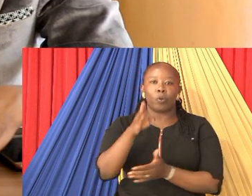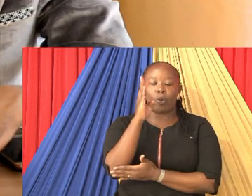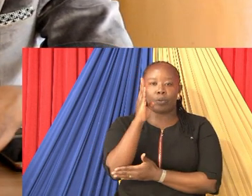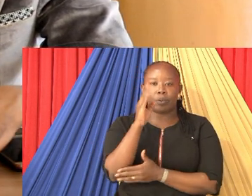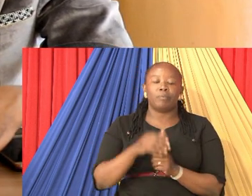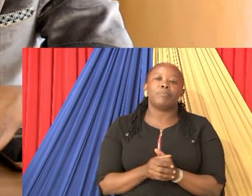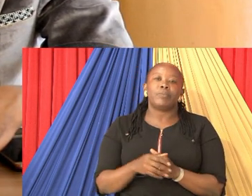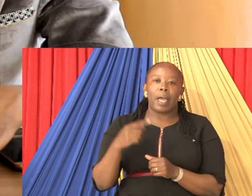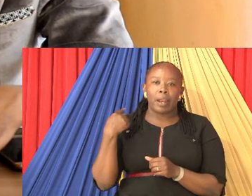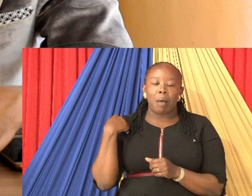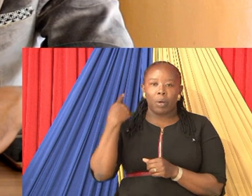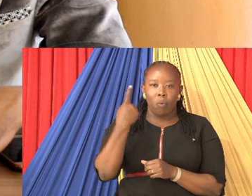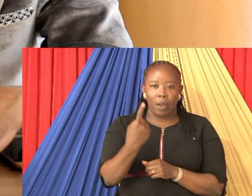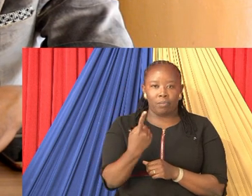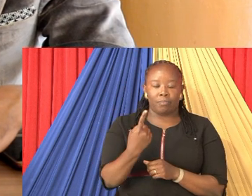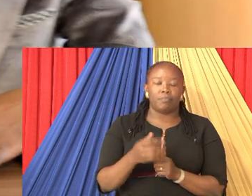kwa